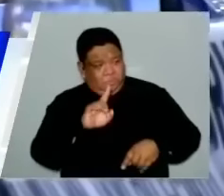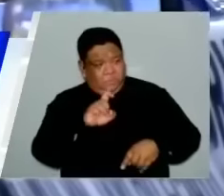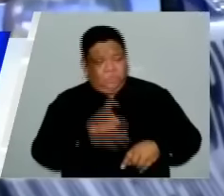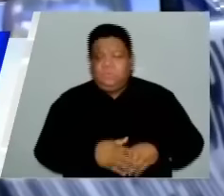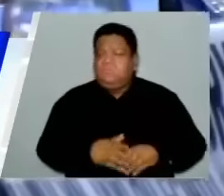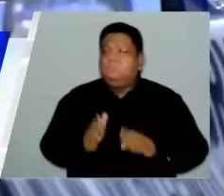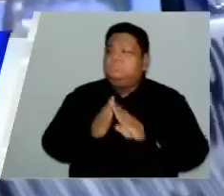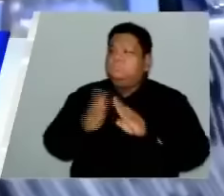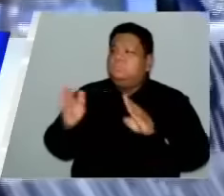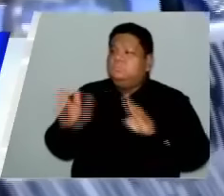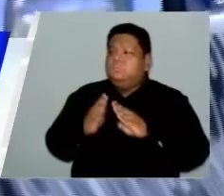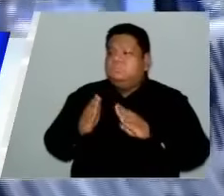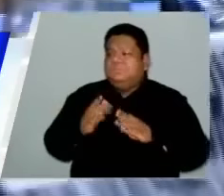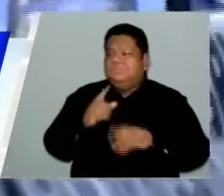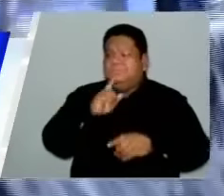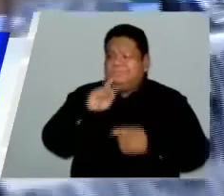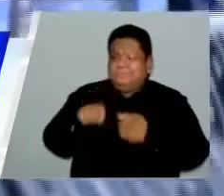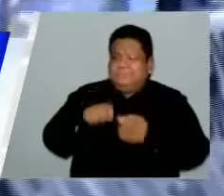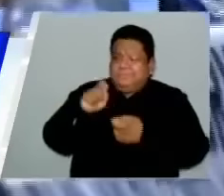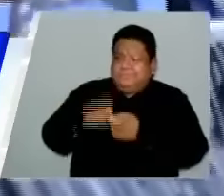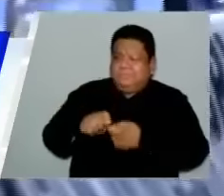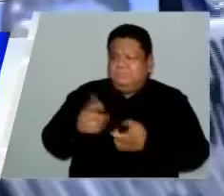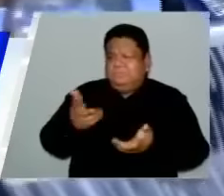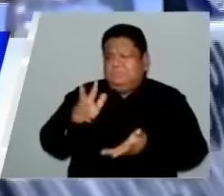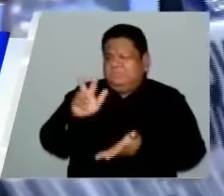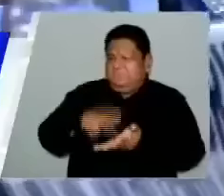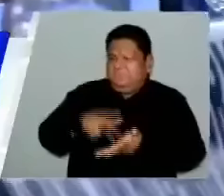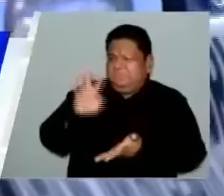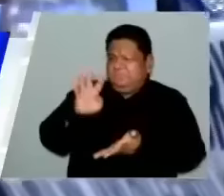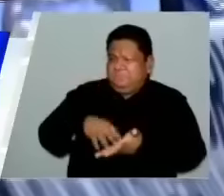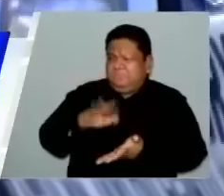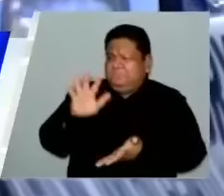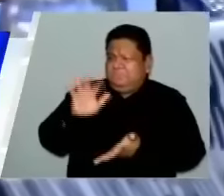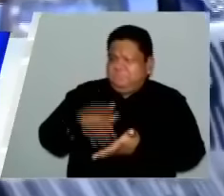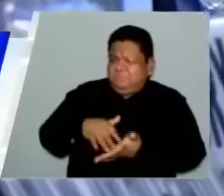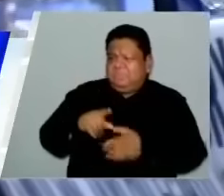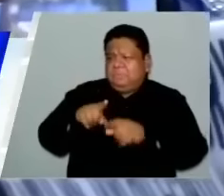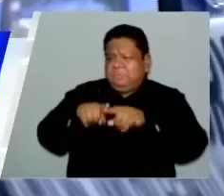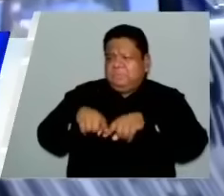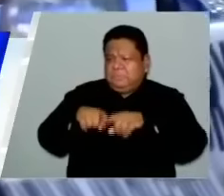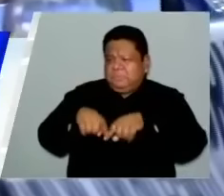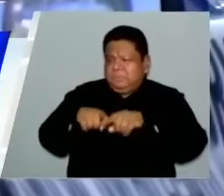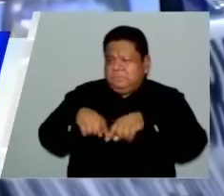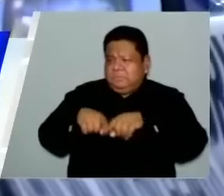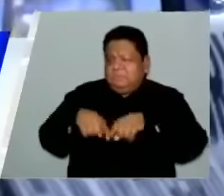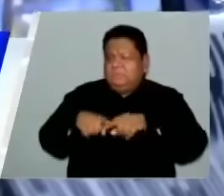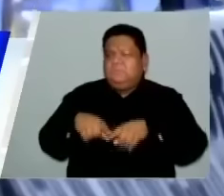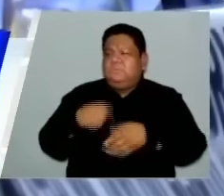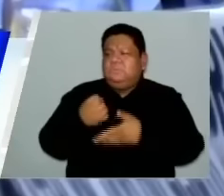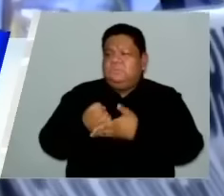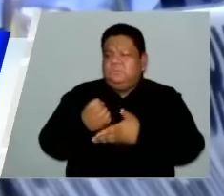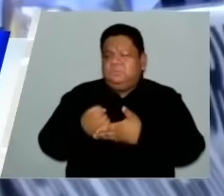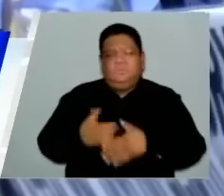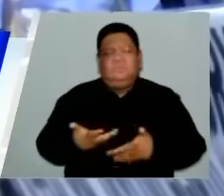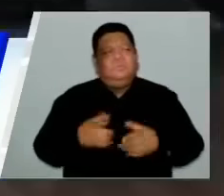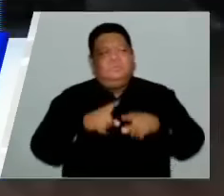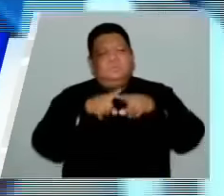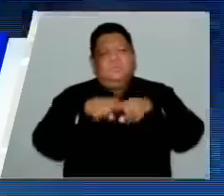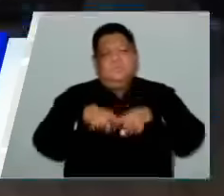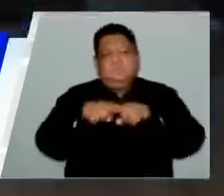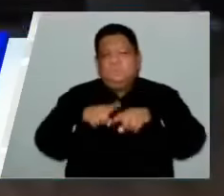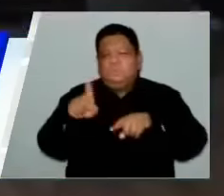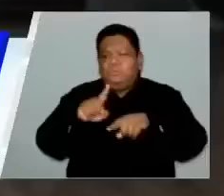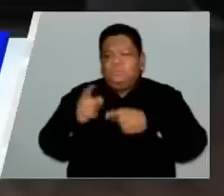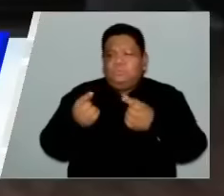cannot give you the exact, like 3,000, 4,000, 5,000. It depends every week upon po. The salary. It depends upon the ministry that was entrusted to